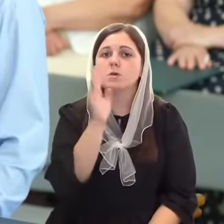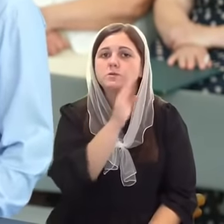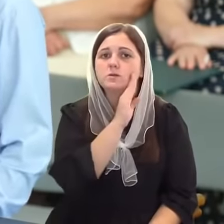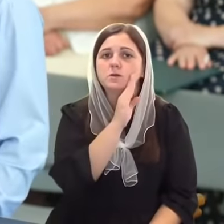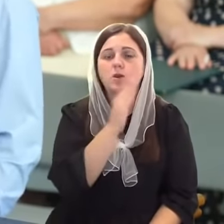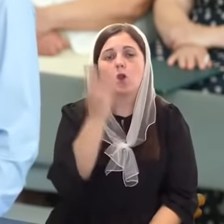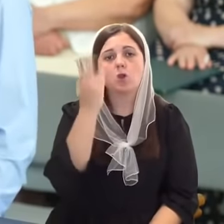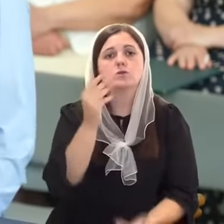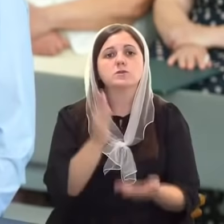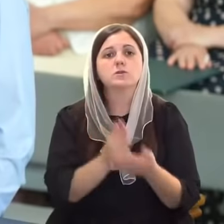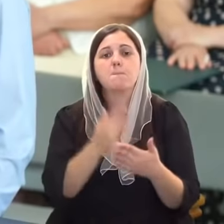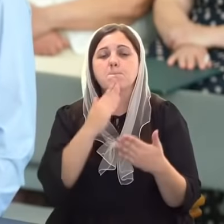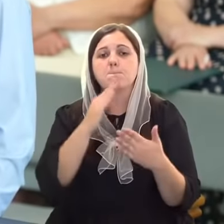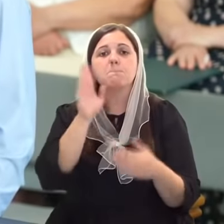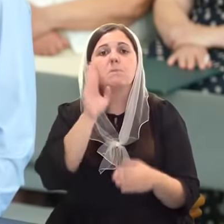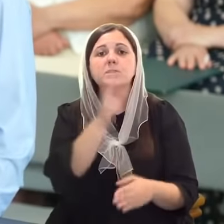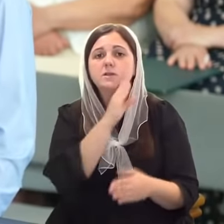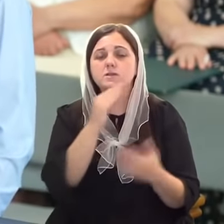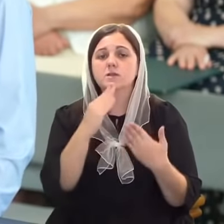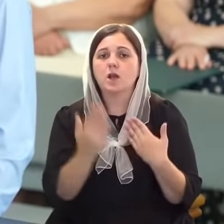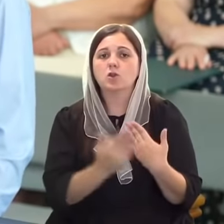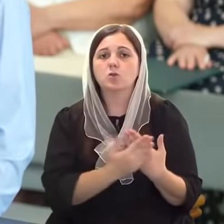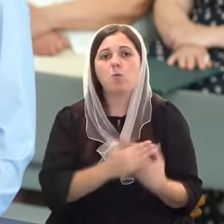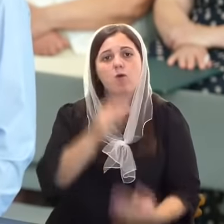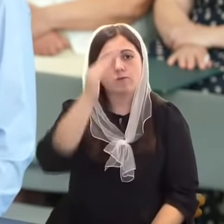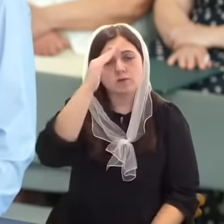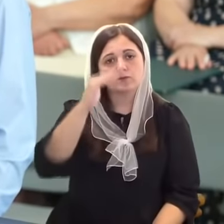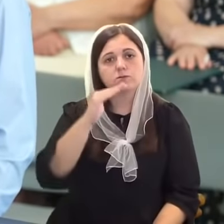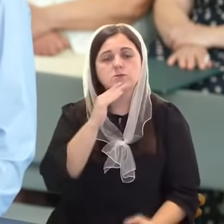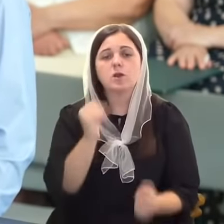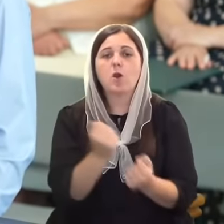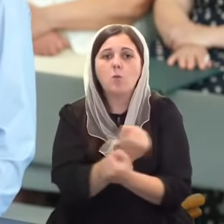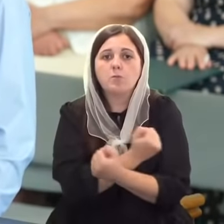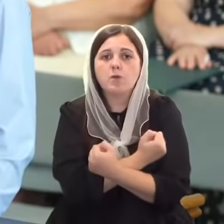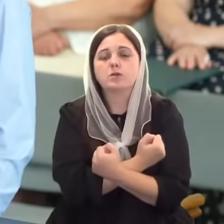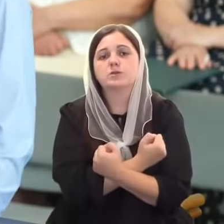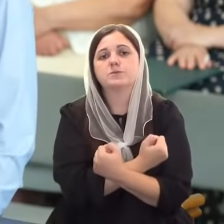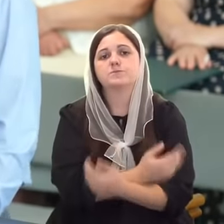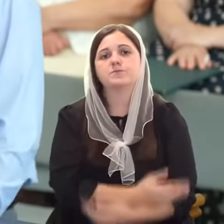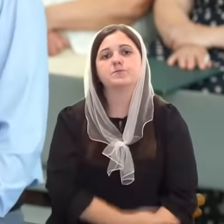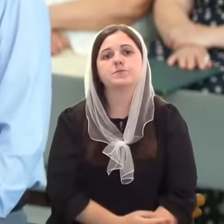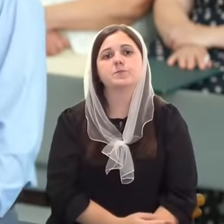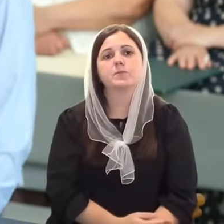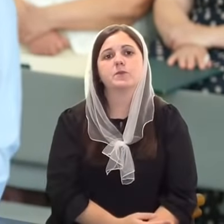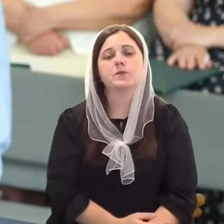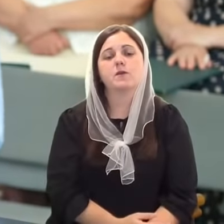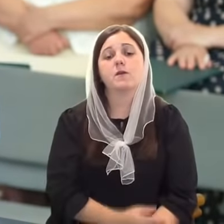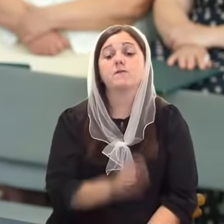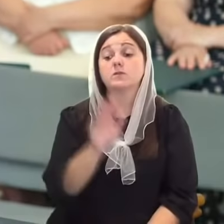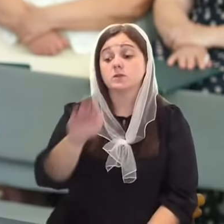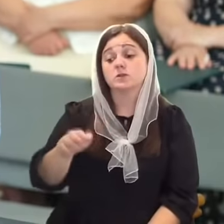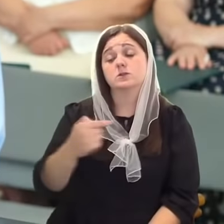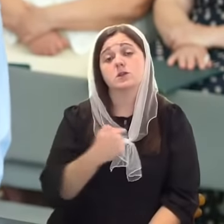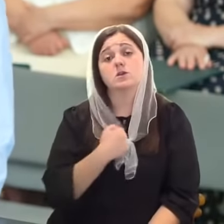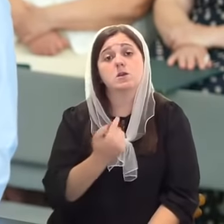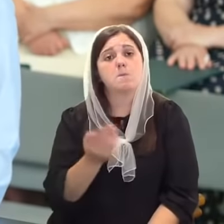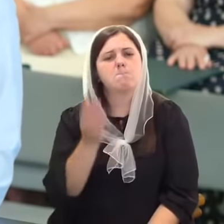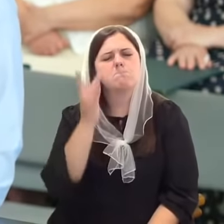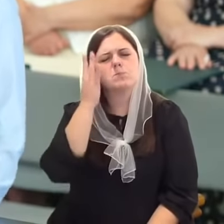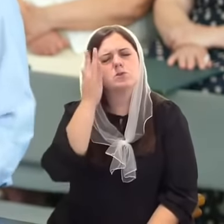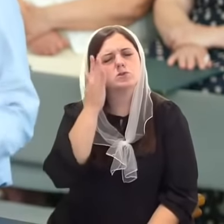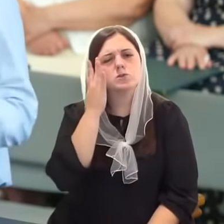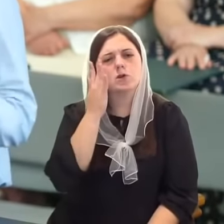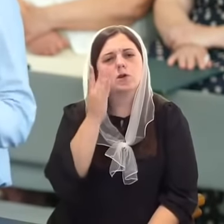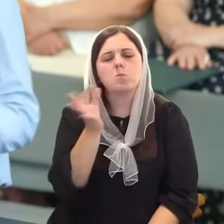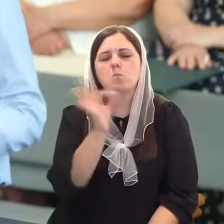иметь материнскую любовь и отцовские объятия. В детстве я мечтал о том,